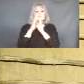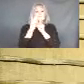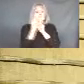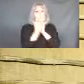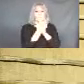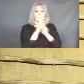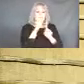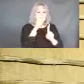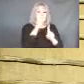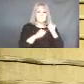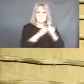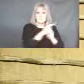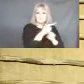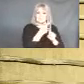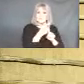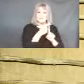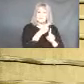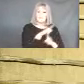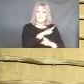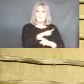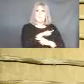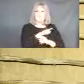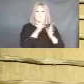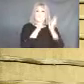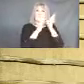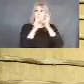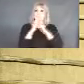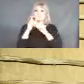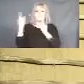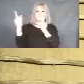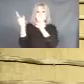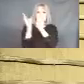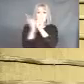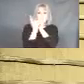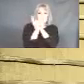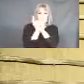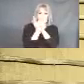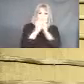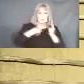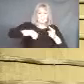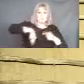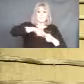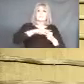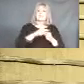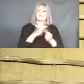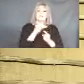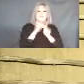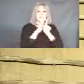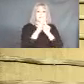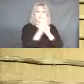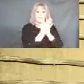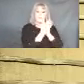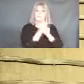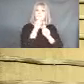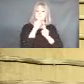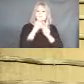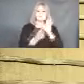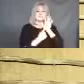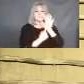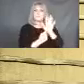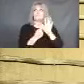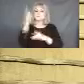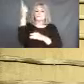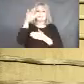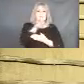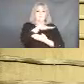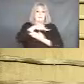verhaal gaan, doen nog dieselfde dinge in ons dag en in ons lewens. So ek wil jou uitnooi, as jy kers het,